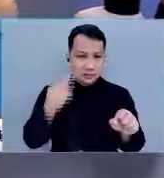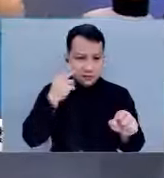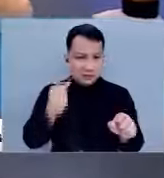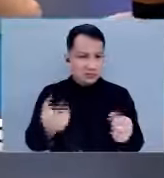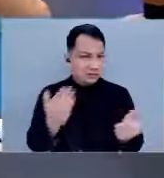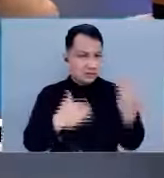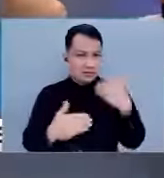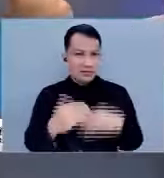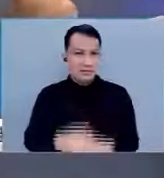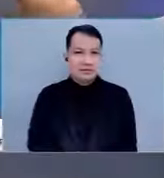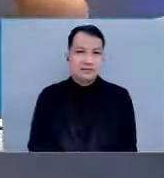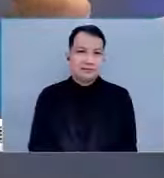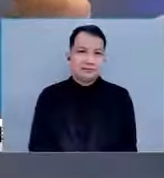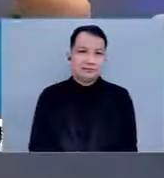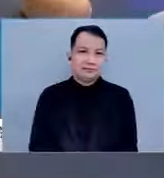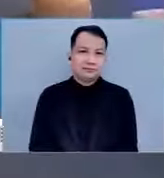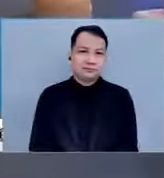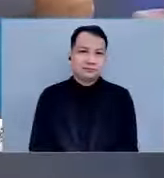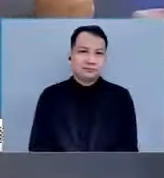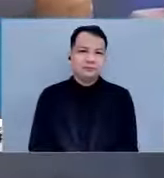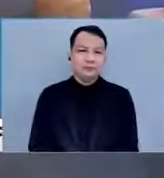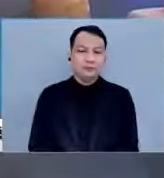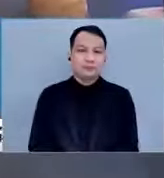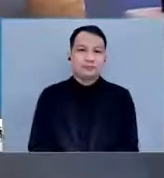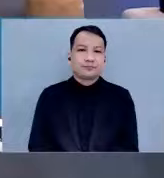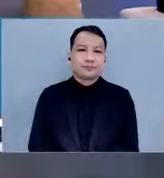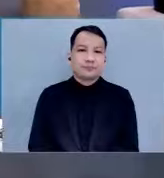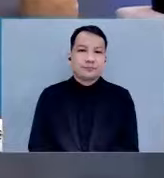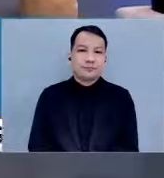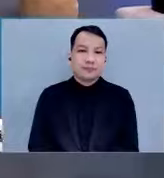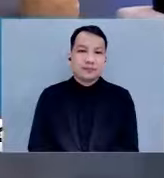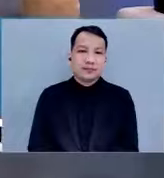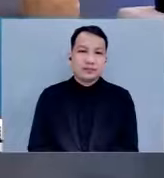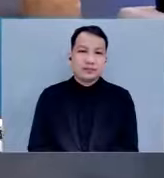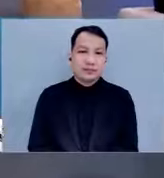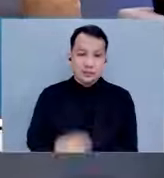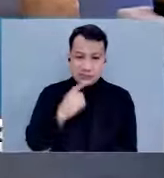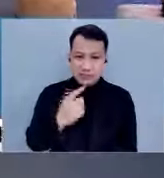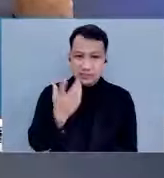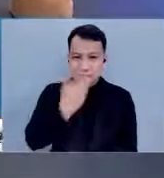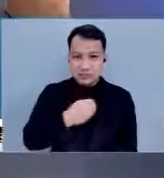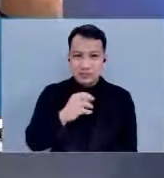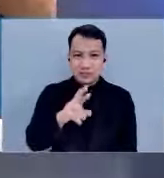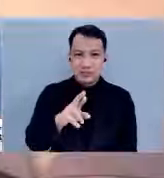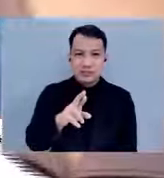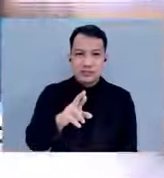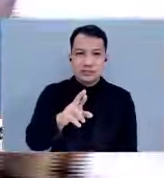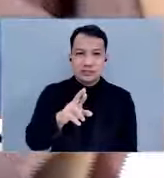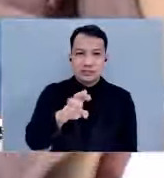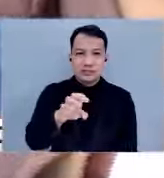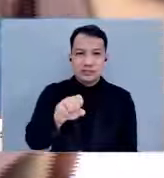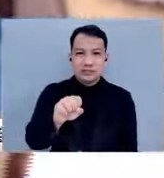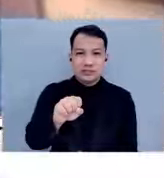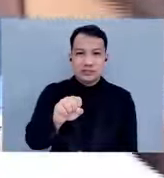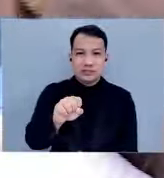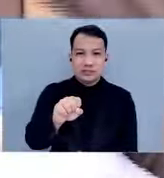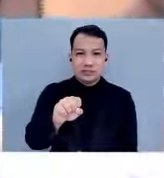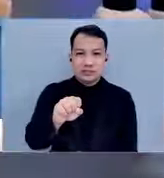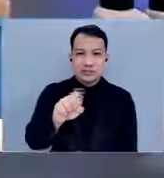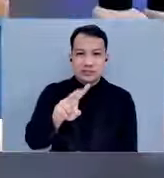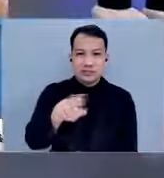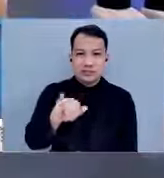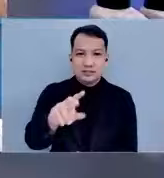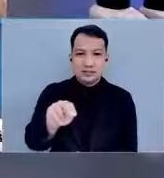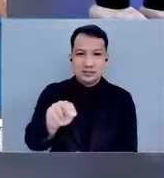at ito Hulaan niyo Hulaan niyo Sino si resin dito Hulaan niyo Sige game Hulaan niyo Sino si resin dito Justin sa ba